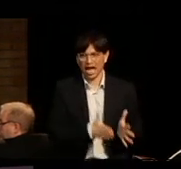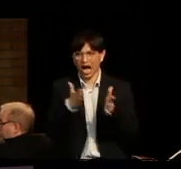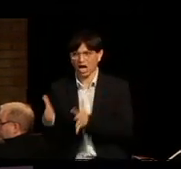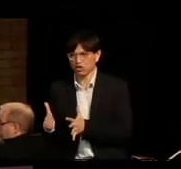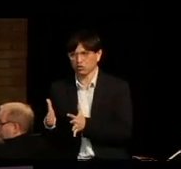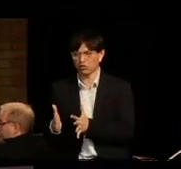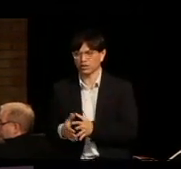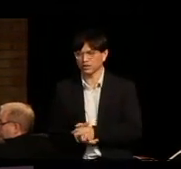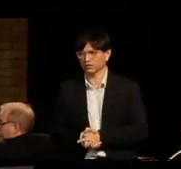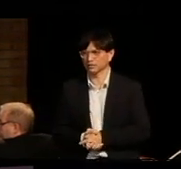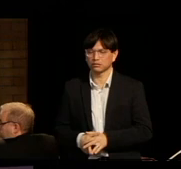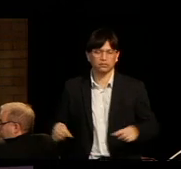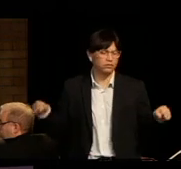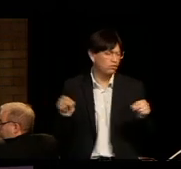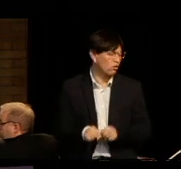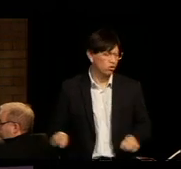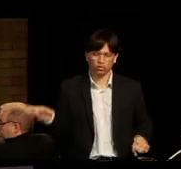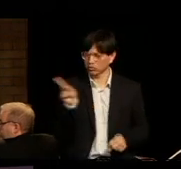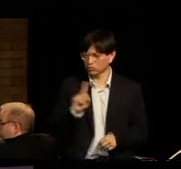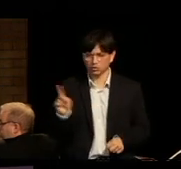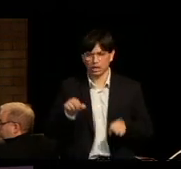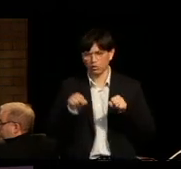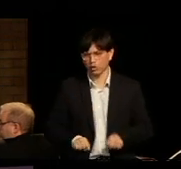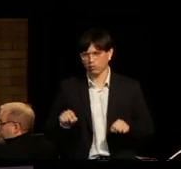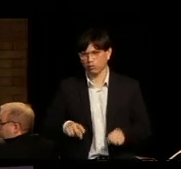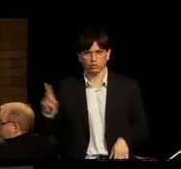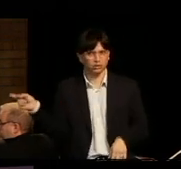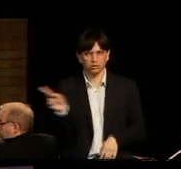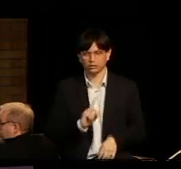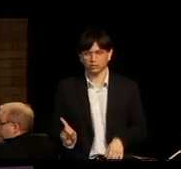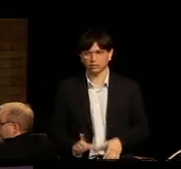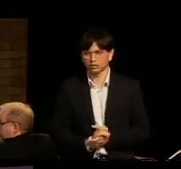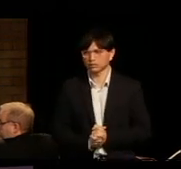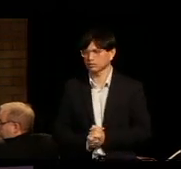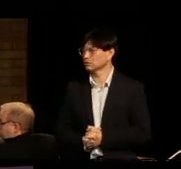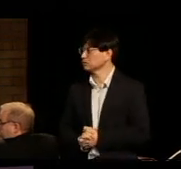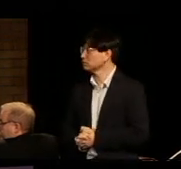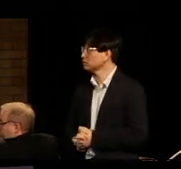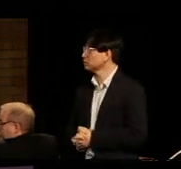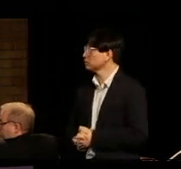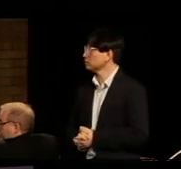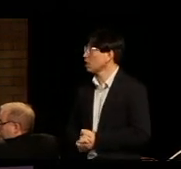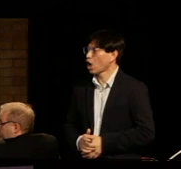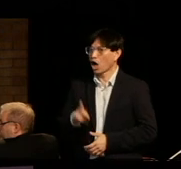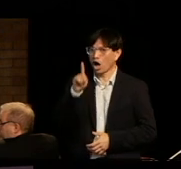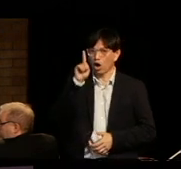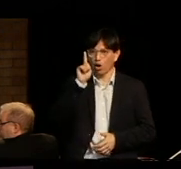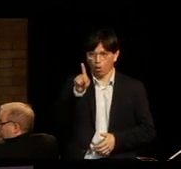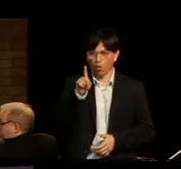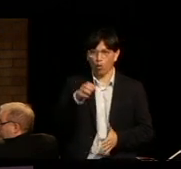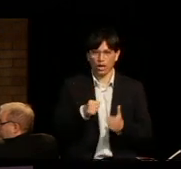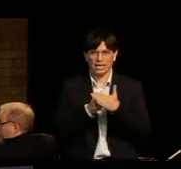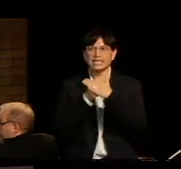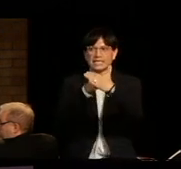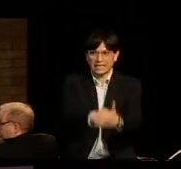sacerdoti no dire ma guarda non possiamo fare così non non può funzionare questa cosa e poi la presenza di un catechista di